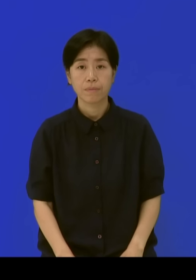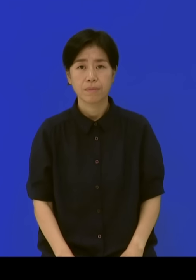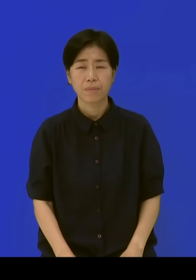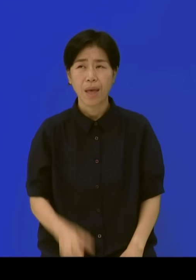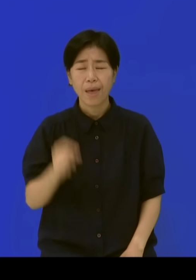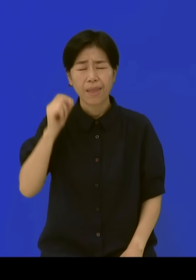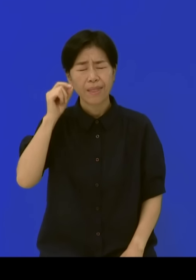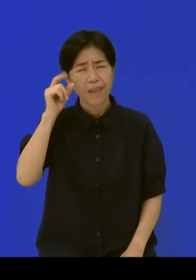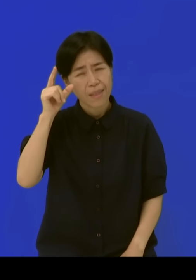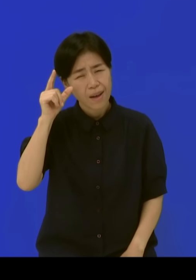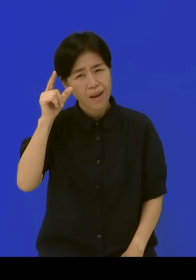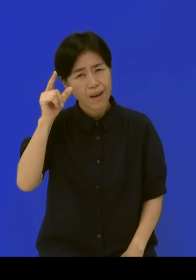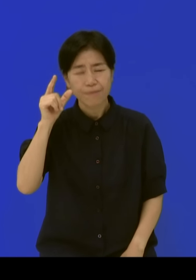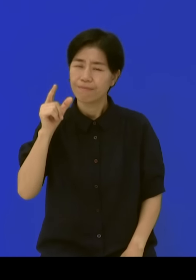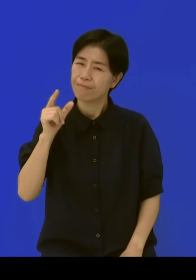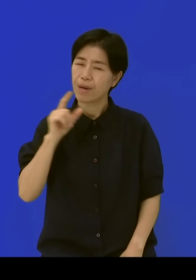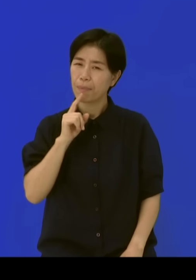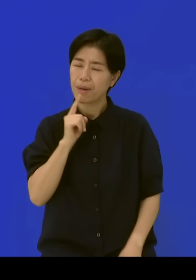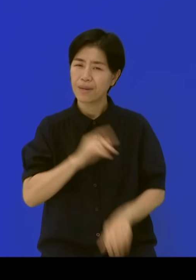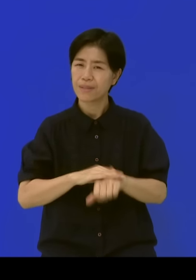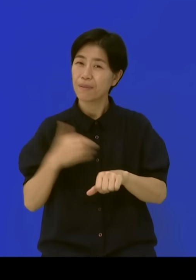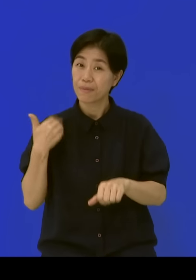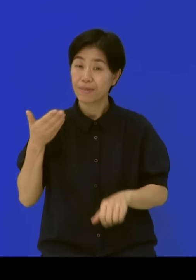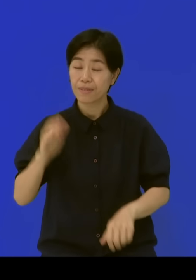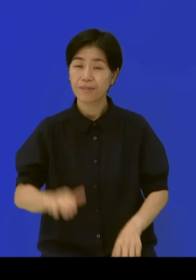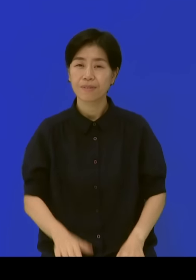깨달음이라고 할 수 있을지 모르겠습니다만,